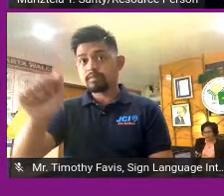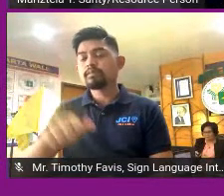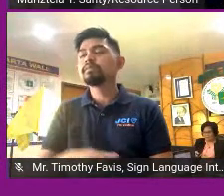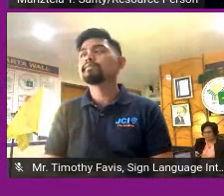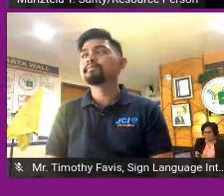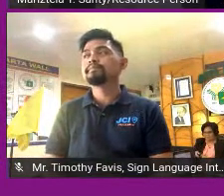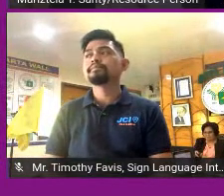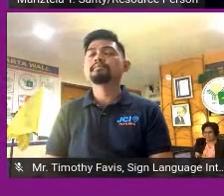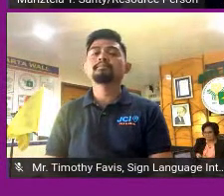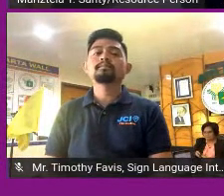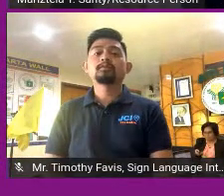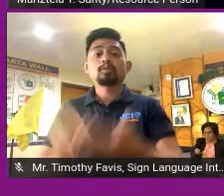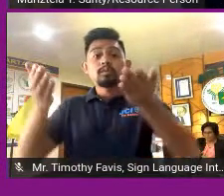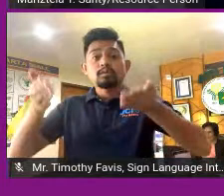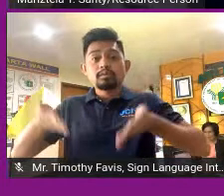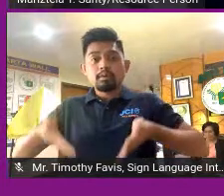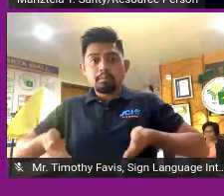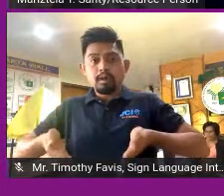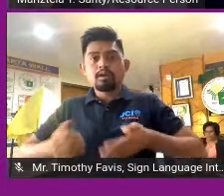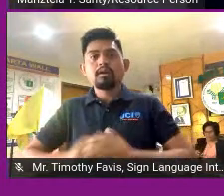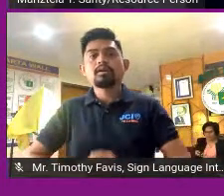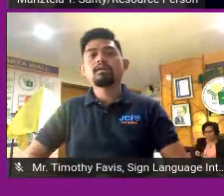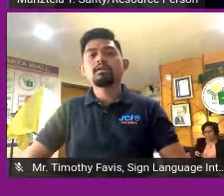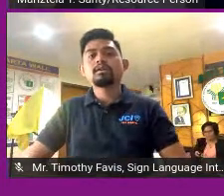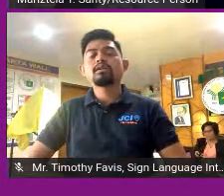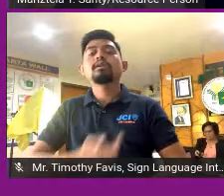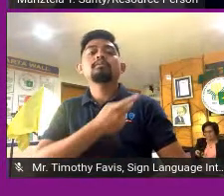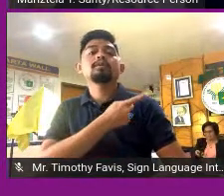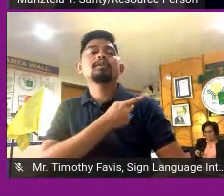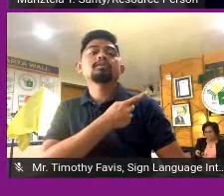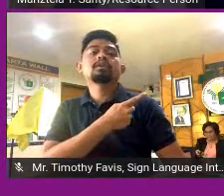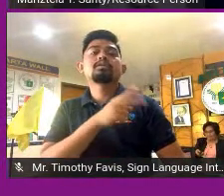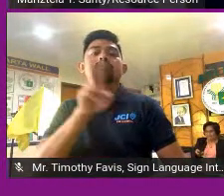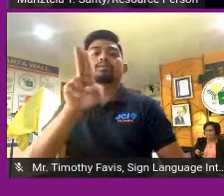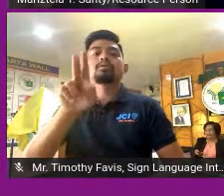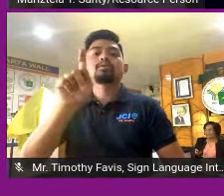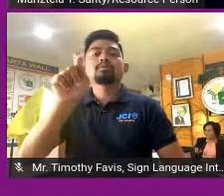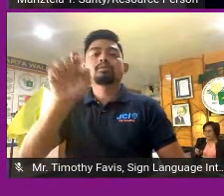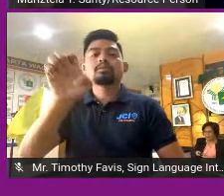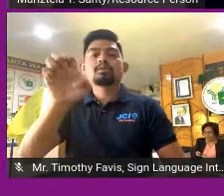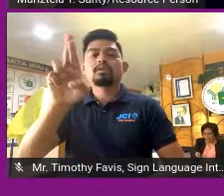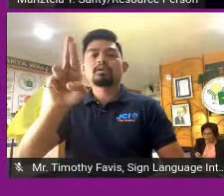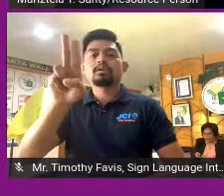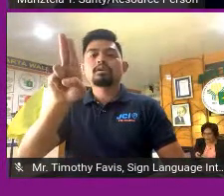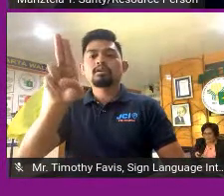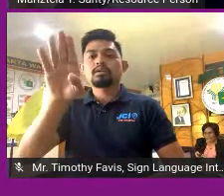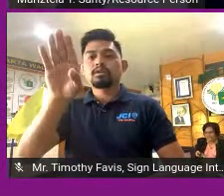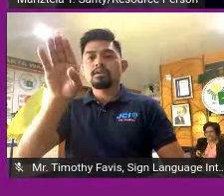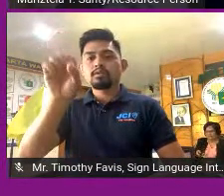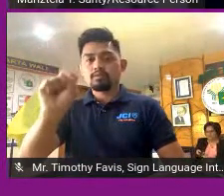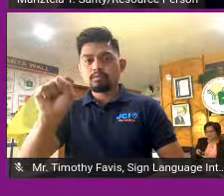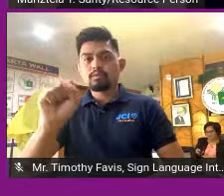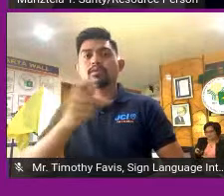Ano po? We have the uterus. Mayroon tayong